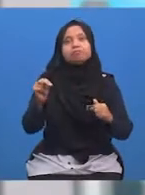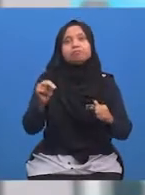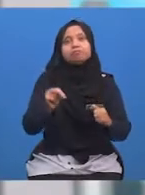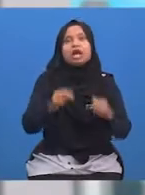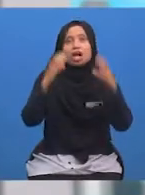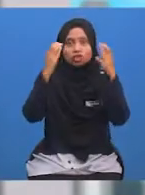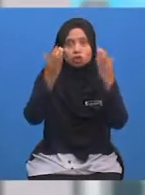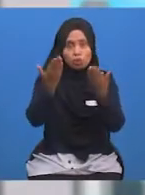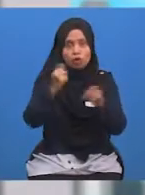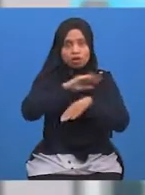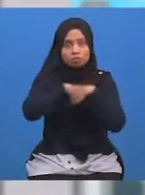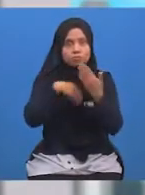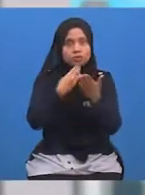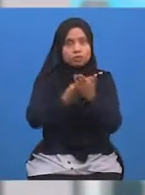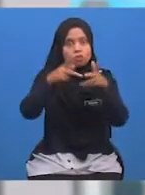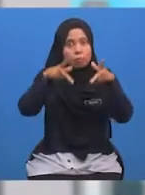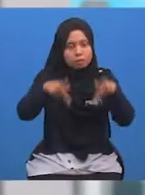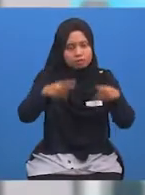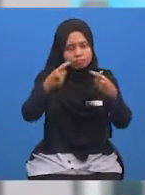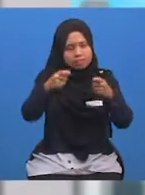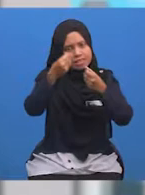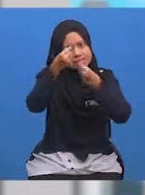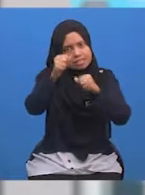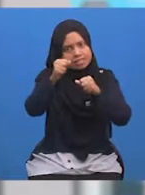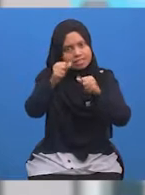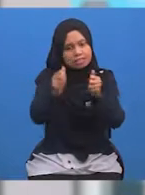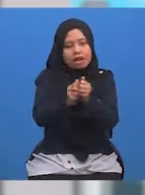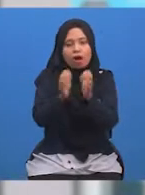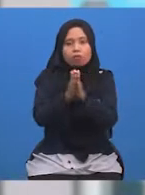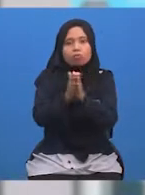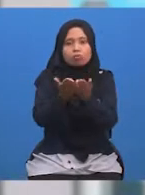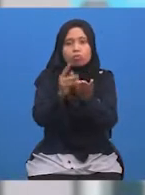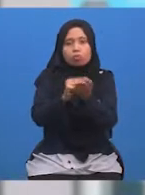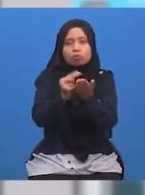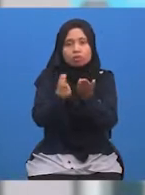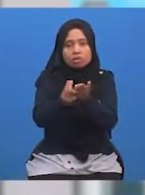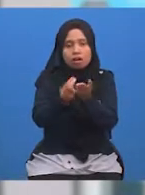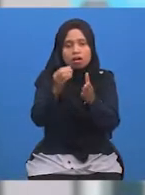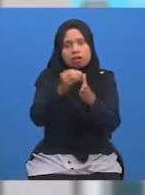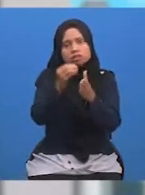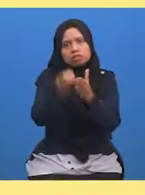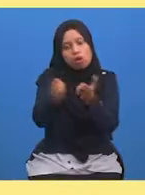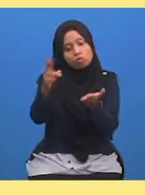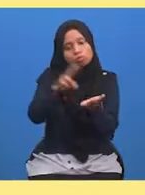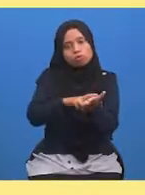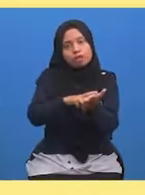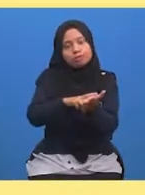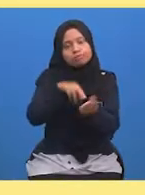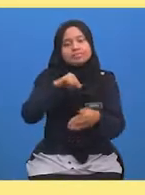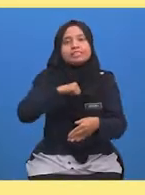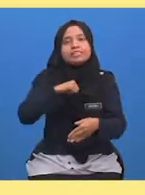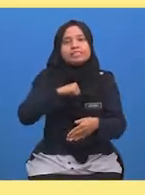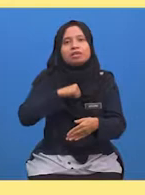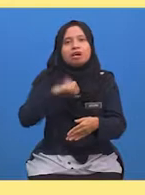Cikgu harap semua pelajar telah bersedia dengan buku nota atau buku rujukan masing-masing. Tahu tak